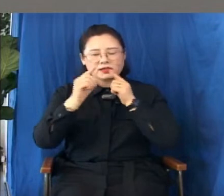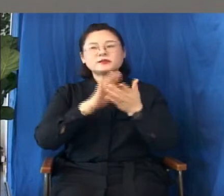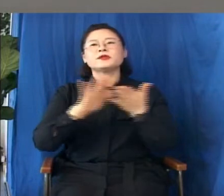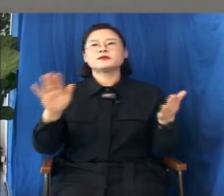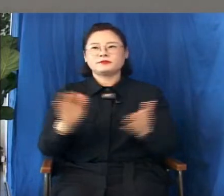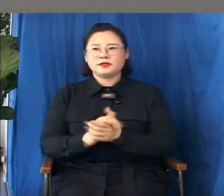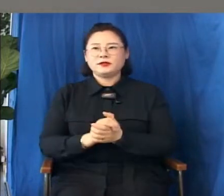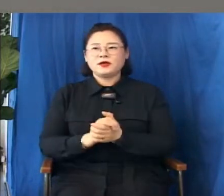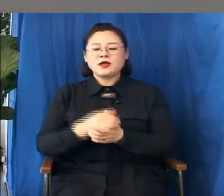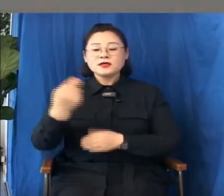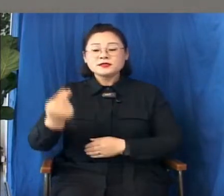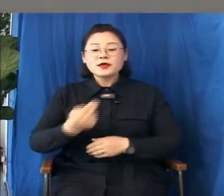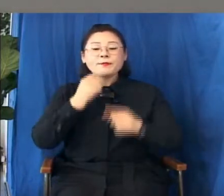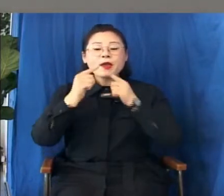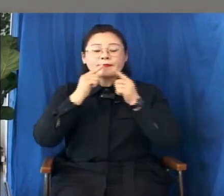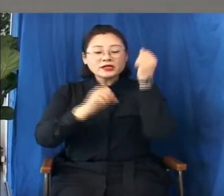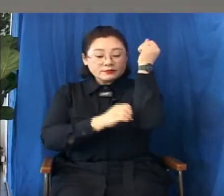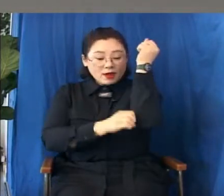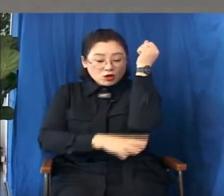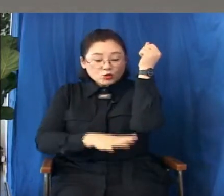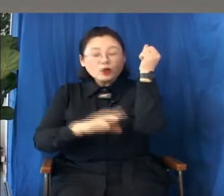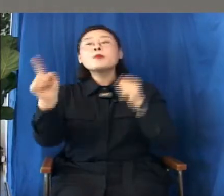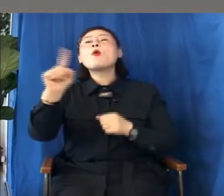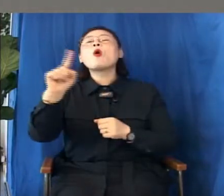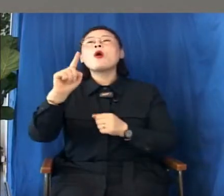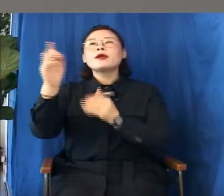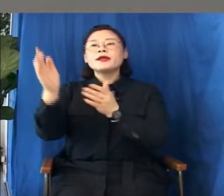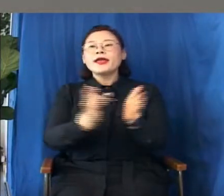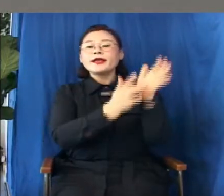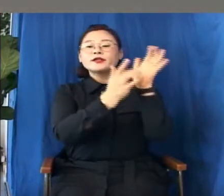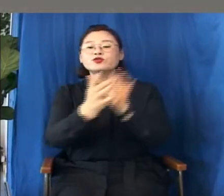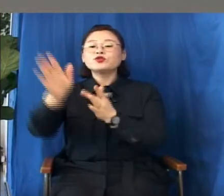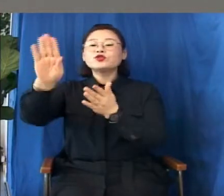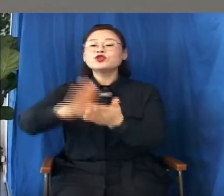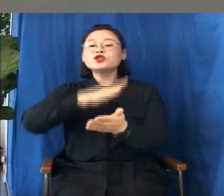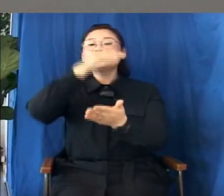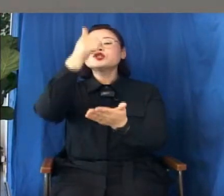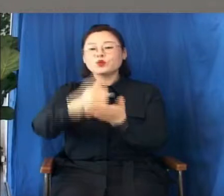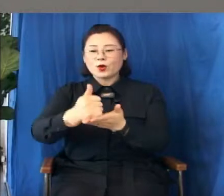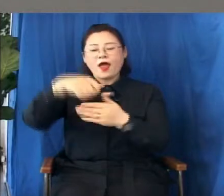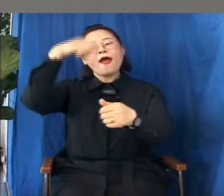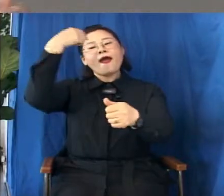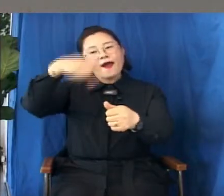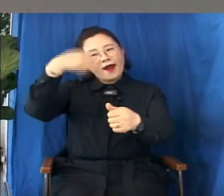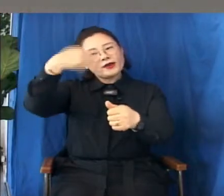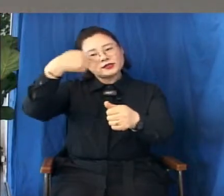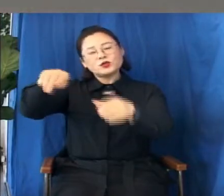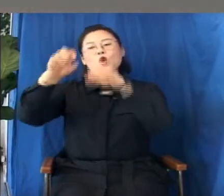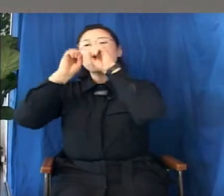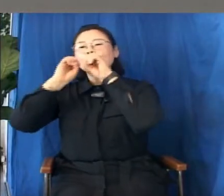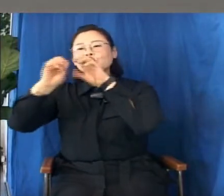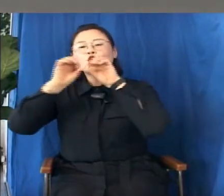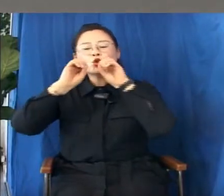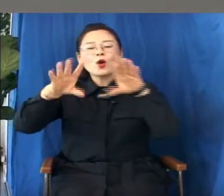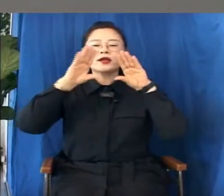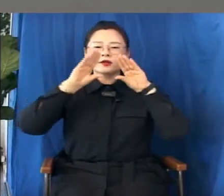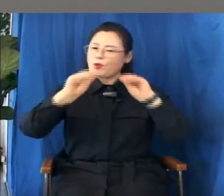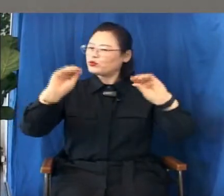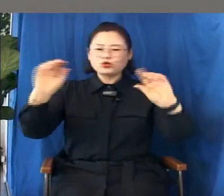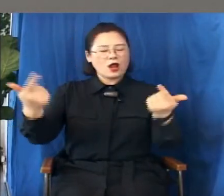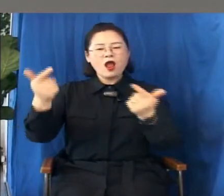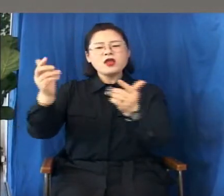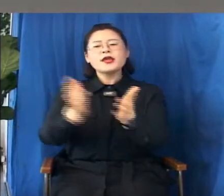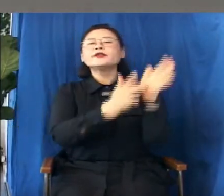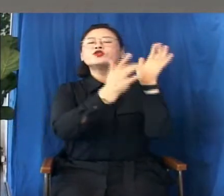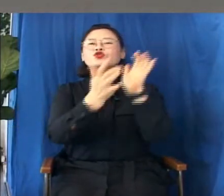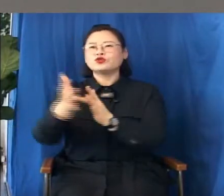생명의 말씀의 근원이 뭐예요? 예수는 그리스도라고 가르치기와 전도하기를 그치지 아니하니라. 예수는